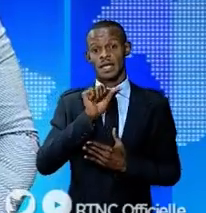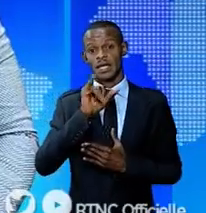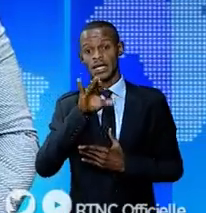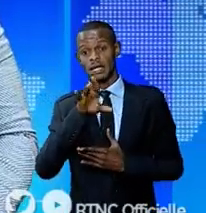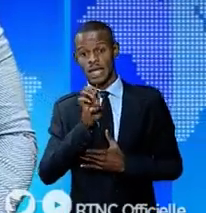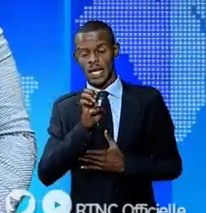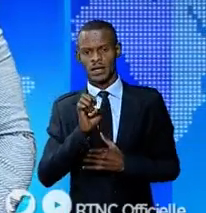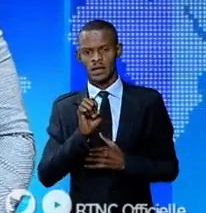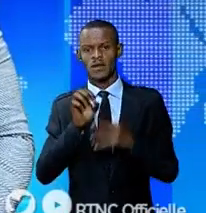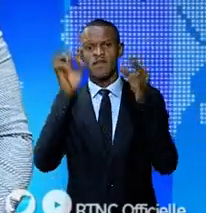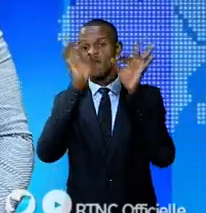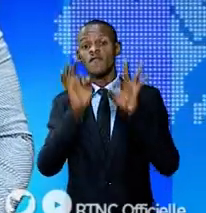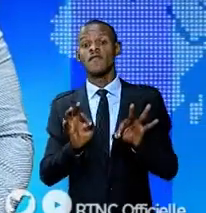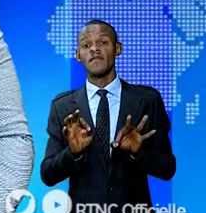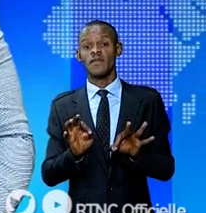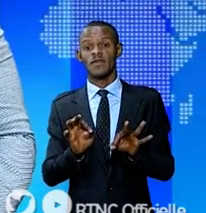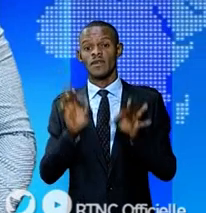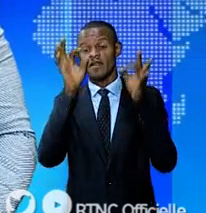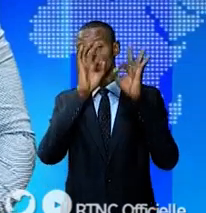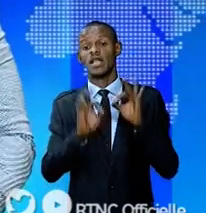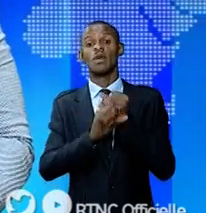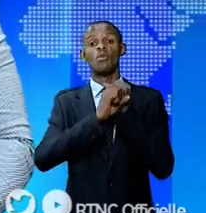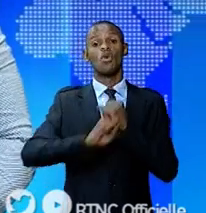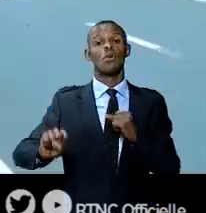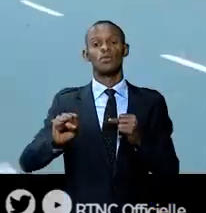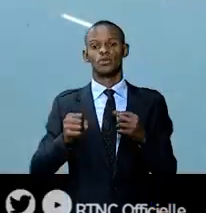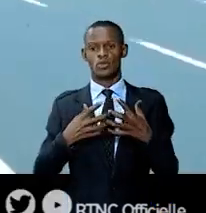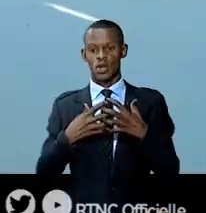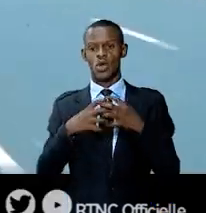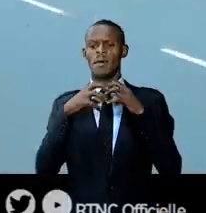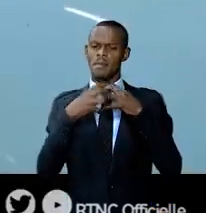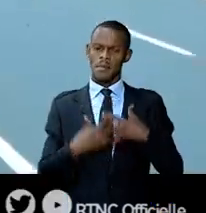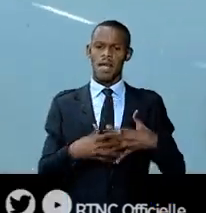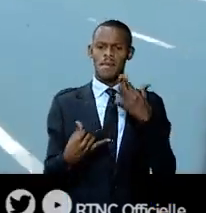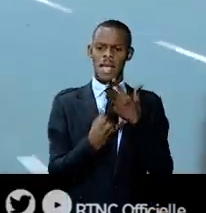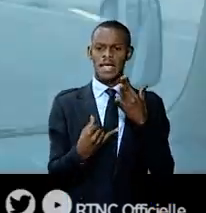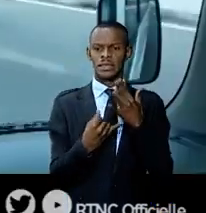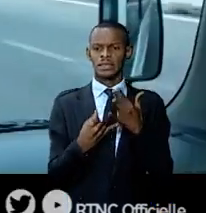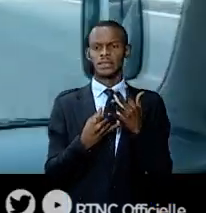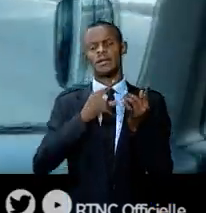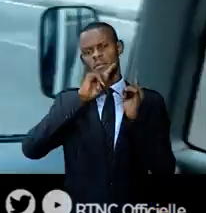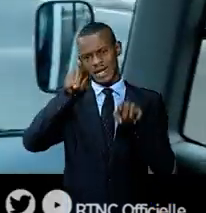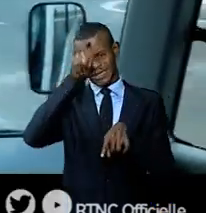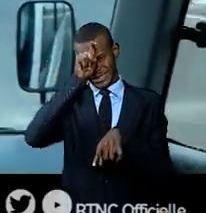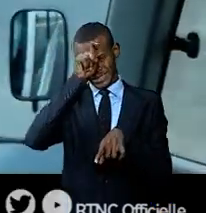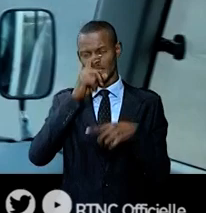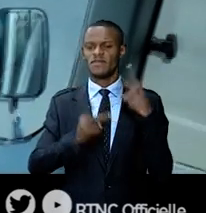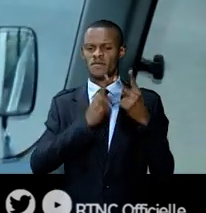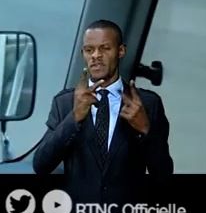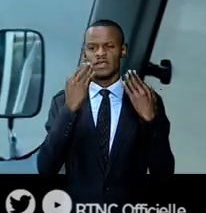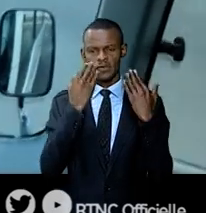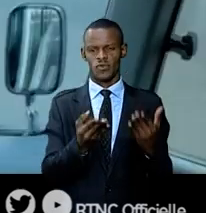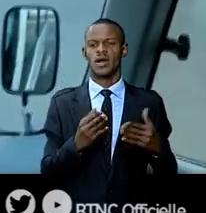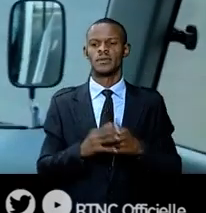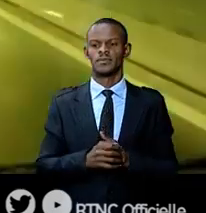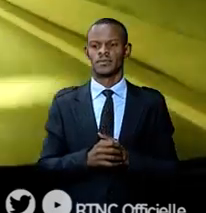usines de production agricole égyptienne. Guy Blaise Kitiki. 30 km de Caire, la capitale égyptienne dans la province de Port Saïd,